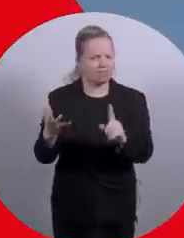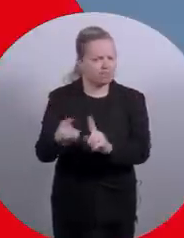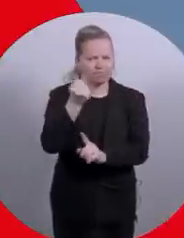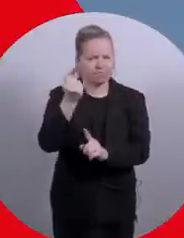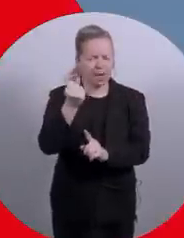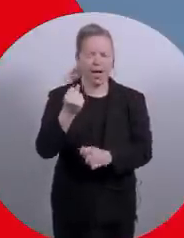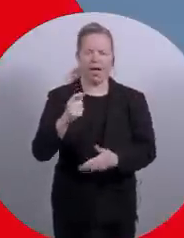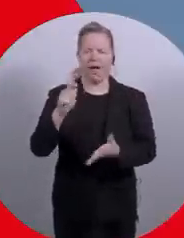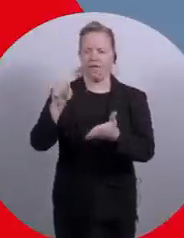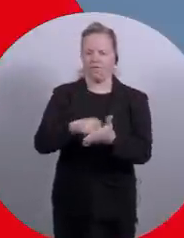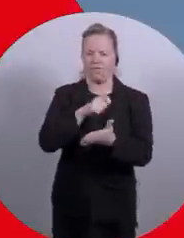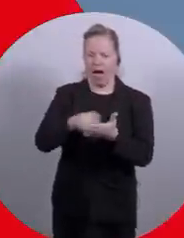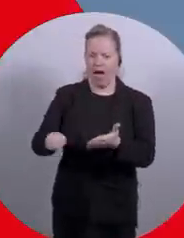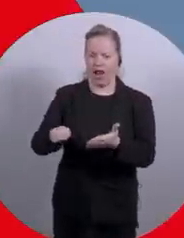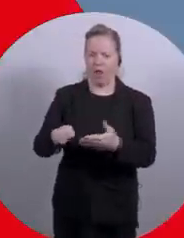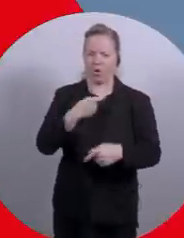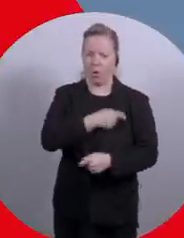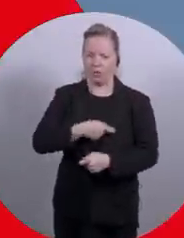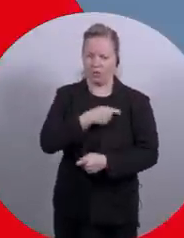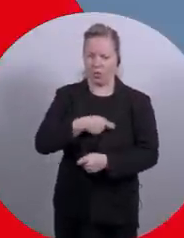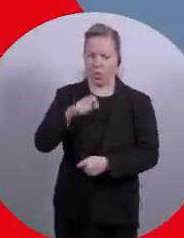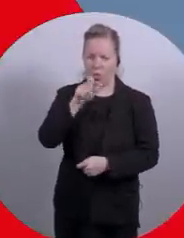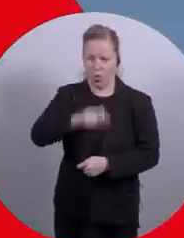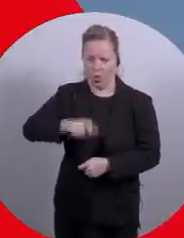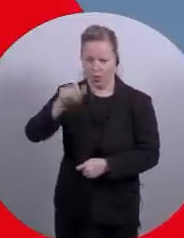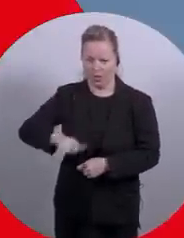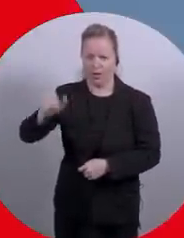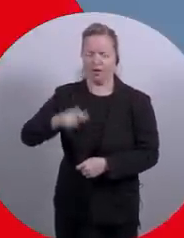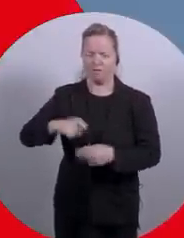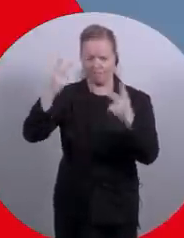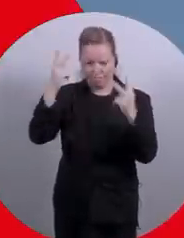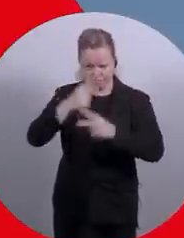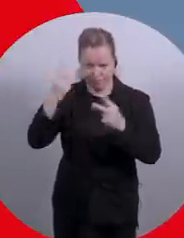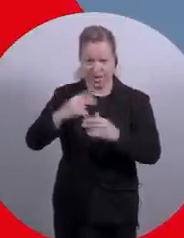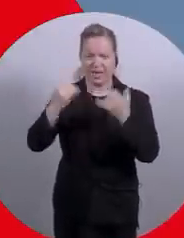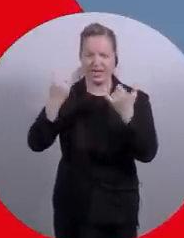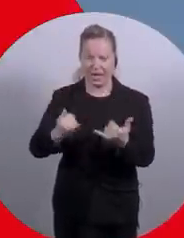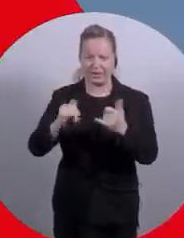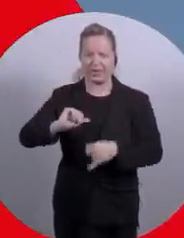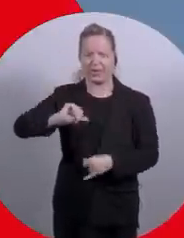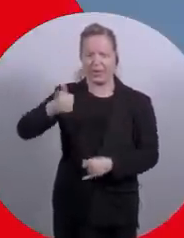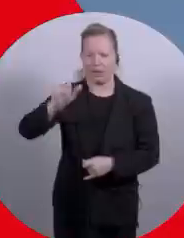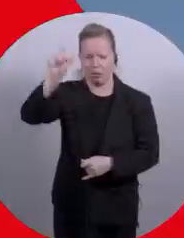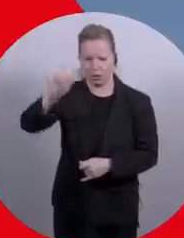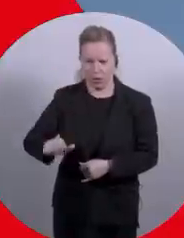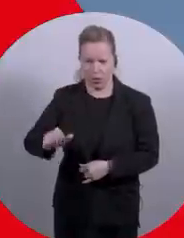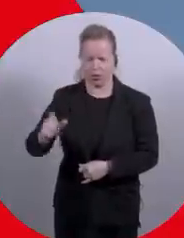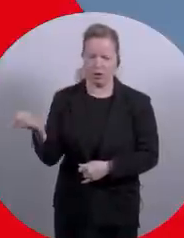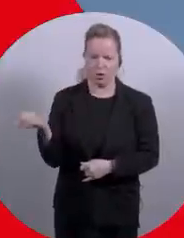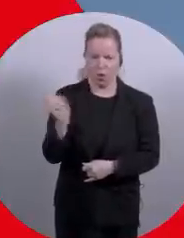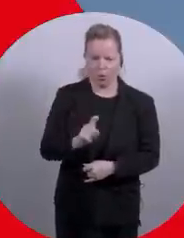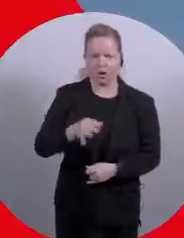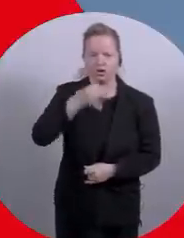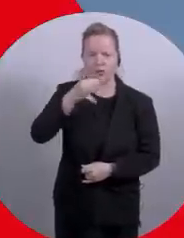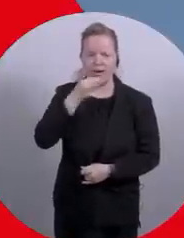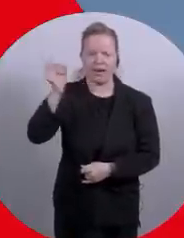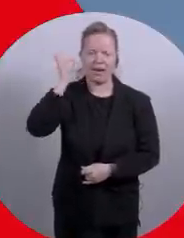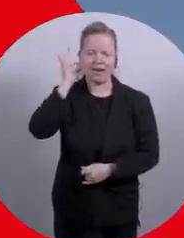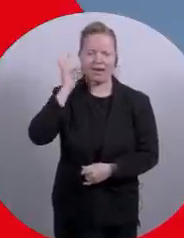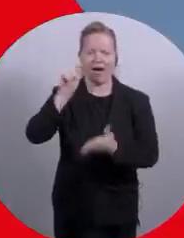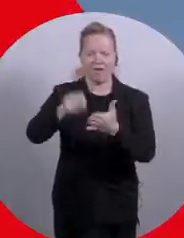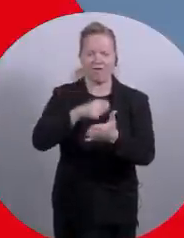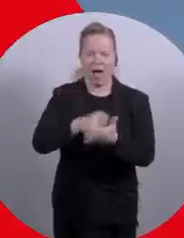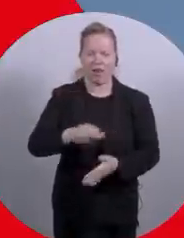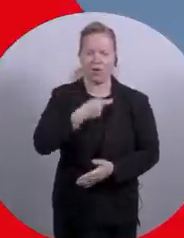die Wahlkommission geeinigt und ich darf jetzt als nächste zum Rednerinnen Pult die Sprecherin der Wahlkommission